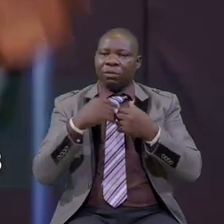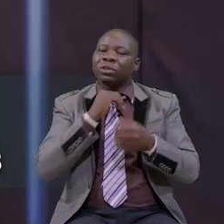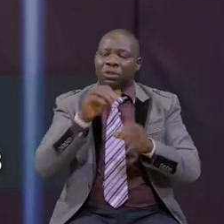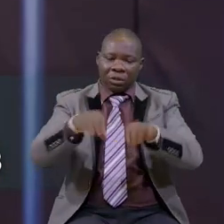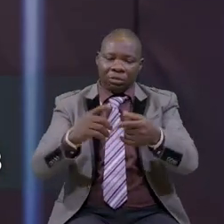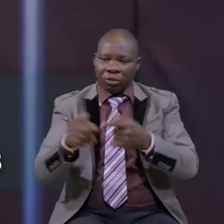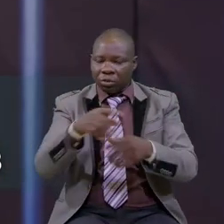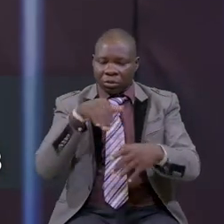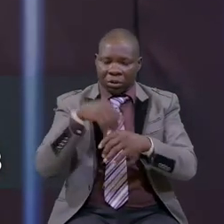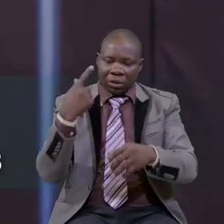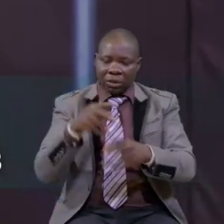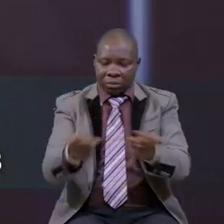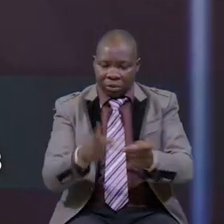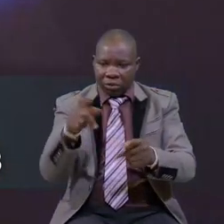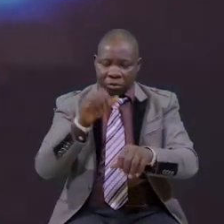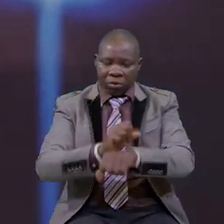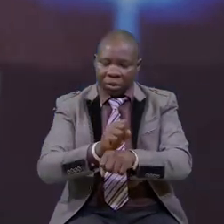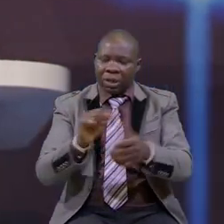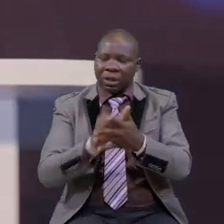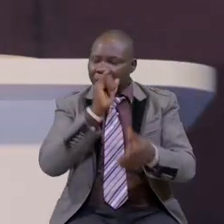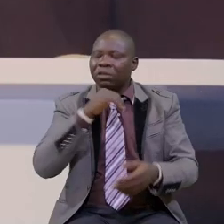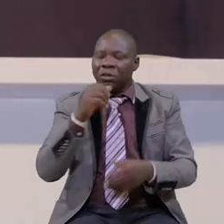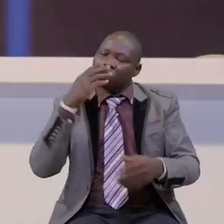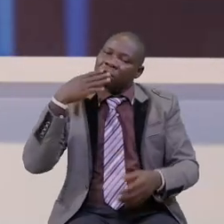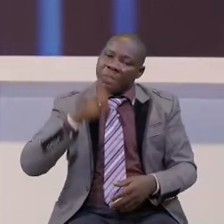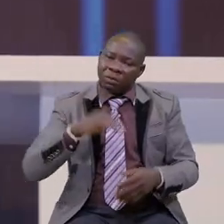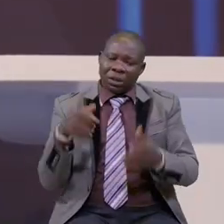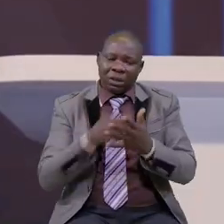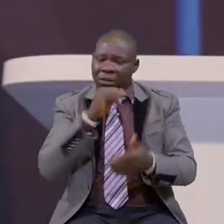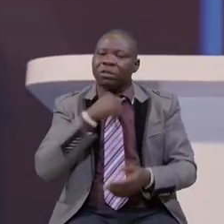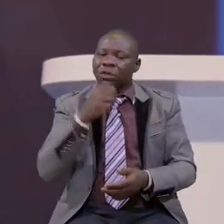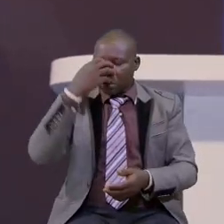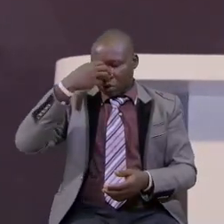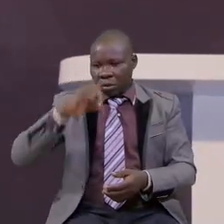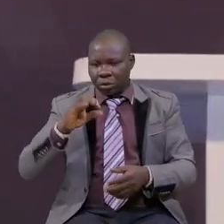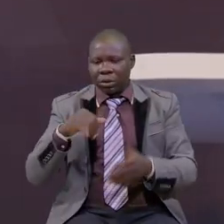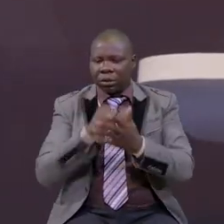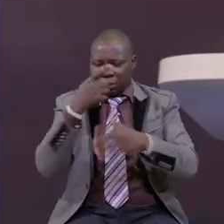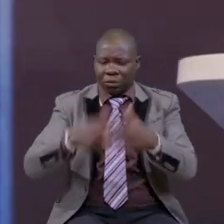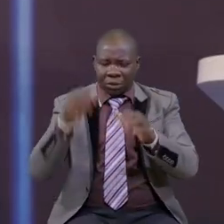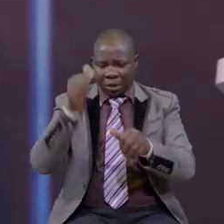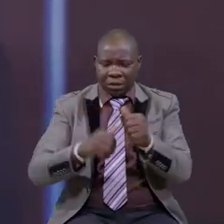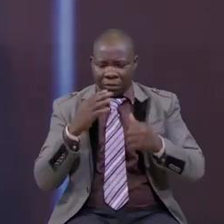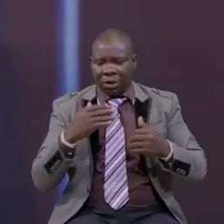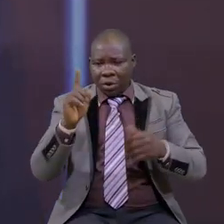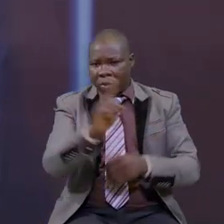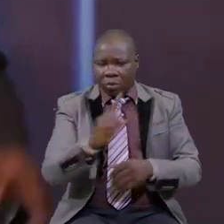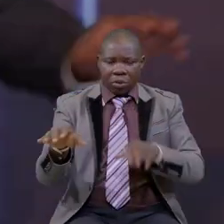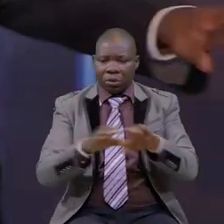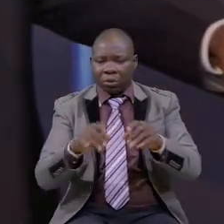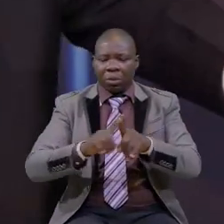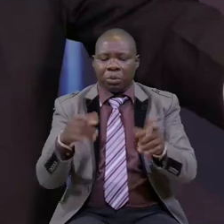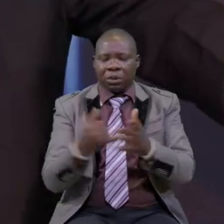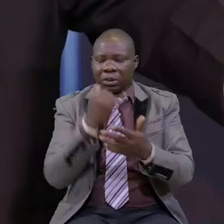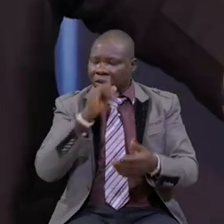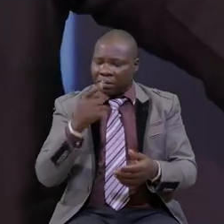tu travailles, il dit non, ce n'est pas le mal. Il dit, ah, ça, ce n'est pas la corruption, c'est ce que tout le monde fait. Mais c'est la Bible